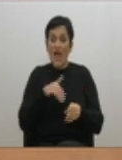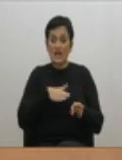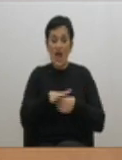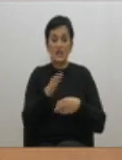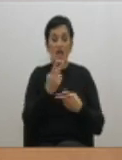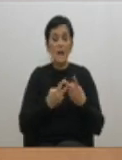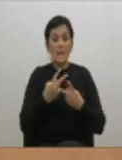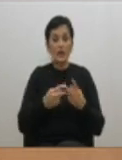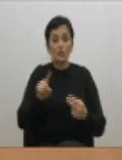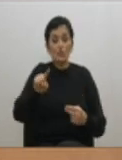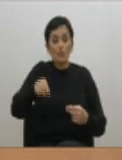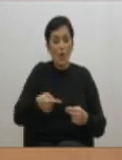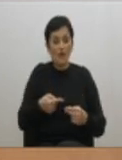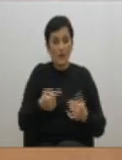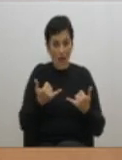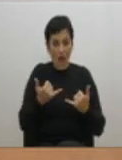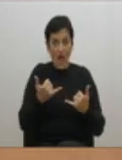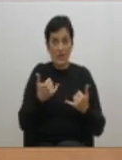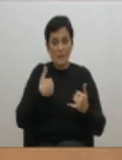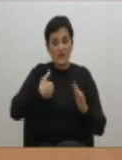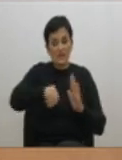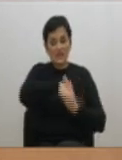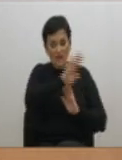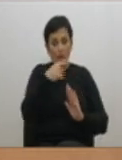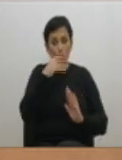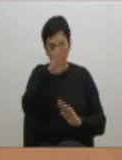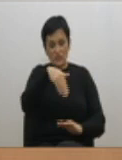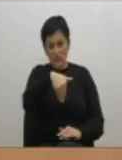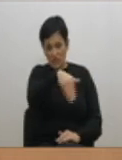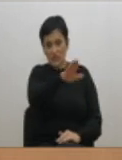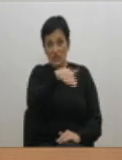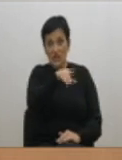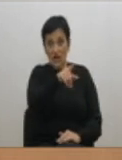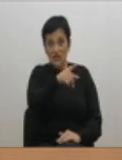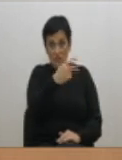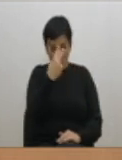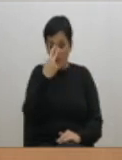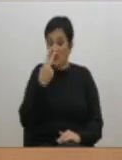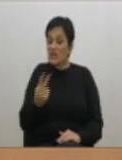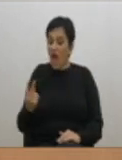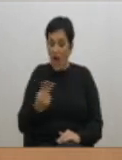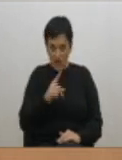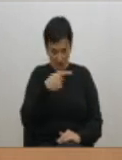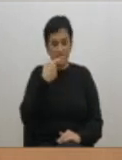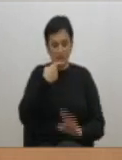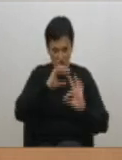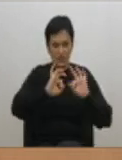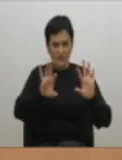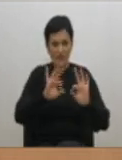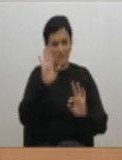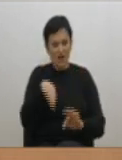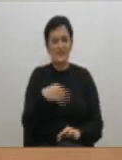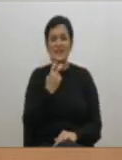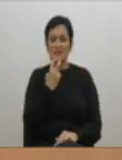პატიმრის მოვალეობას. ახლა წავალ, ვამბობ მე. წადი და რაც აქ ნახე, თქვი, მეუბნება მაინც